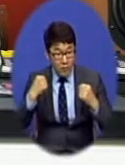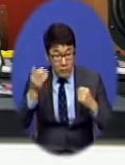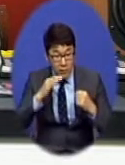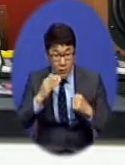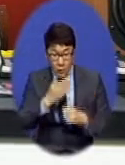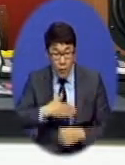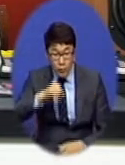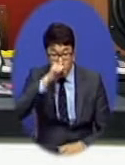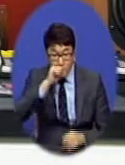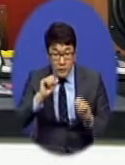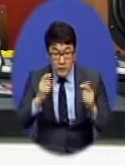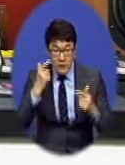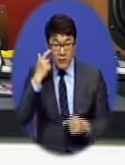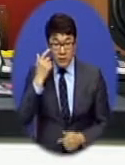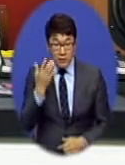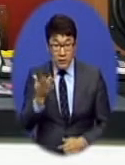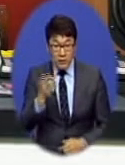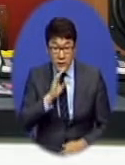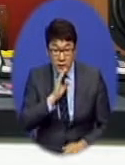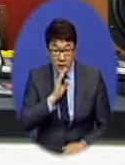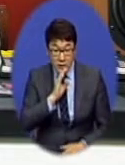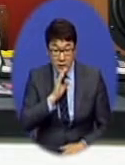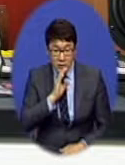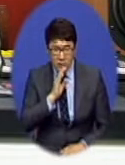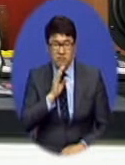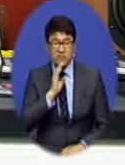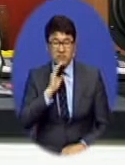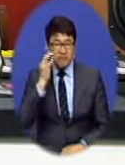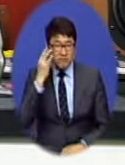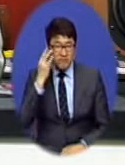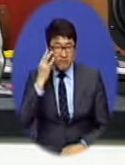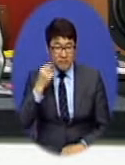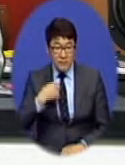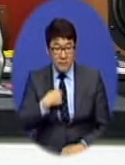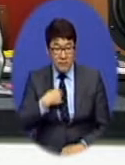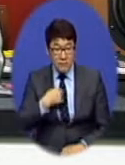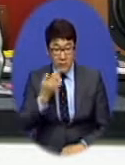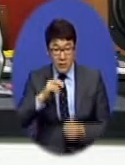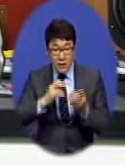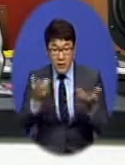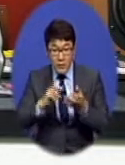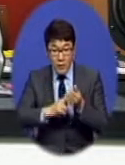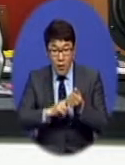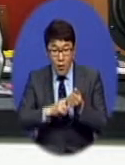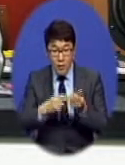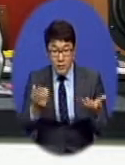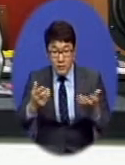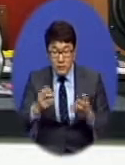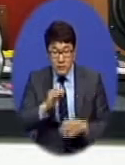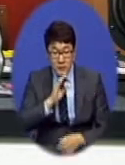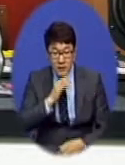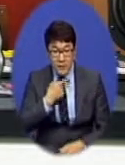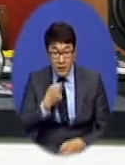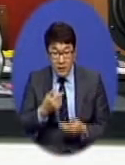좋지 않으시다고 들었어요. 맞아요? 예. 네, 그런데 미용을 좀 하셨었다고요?